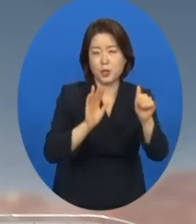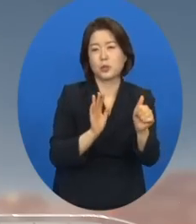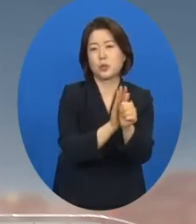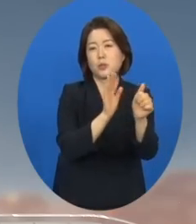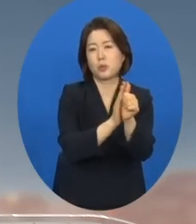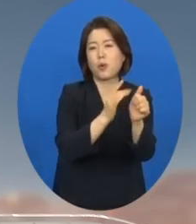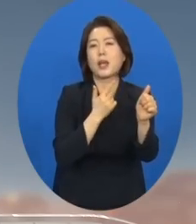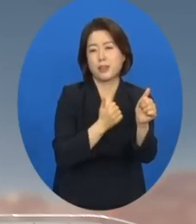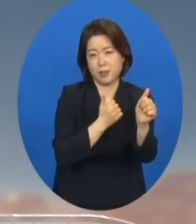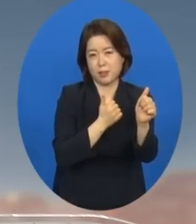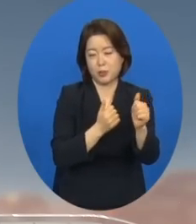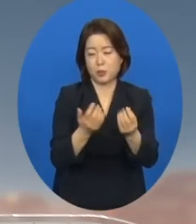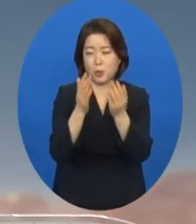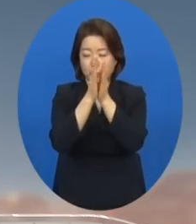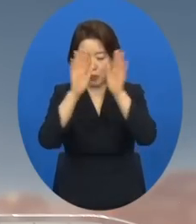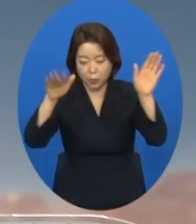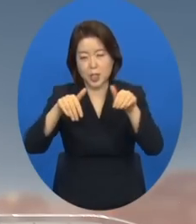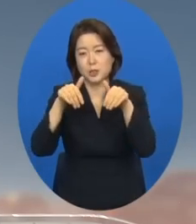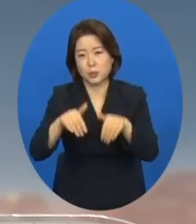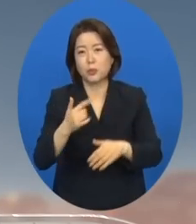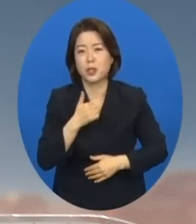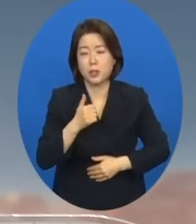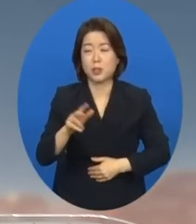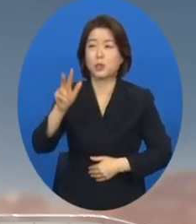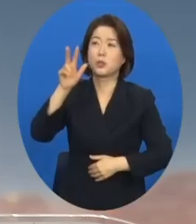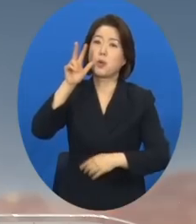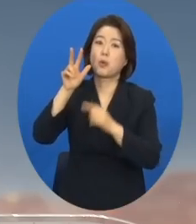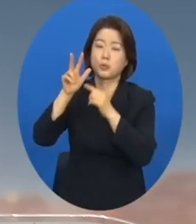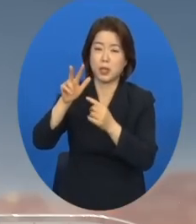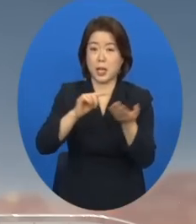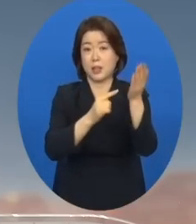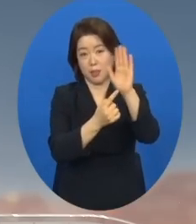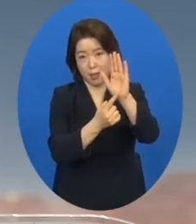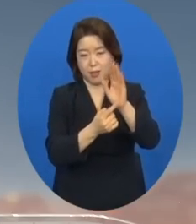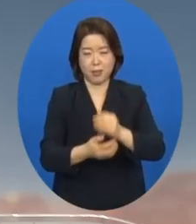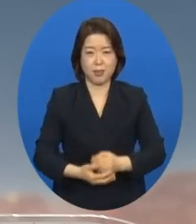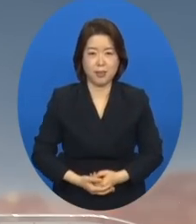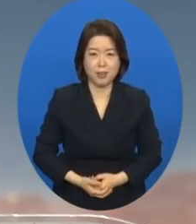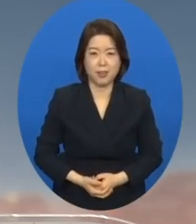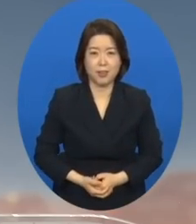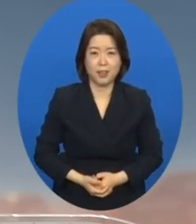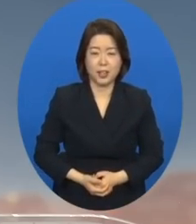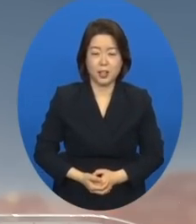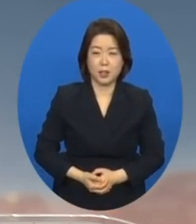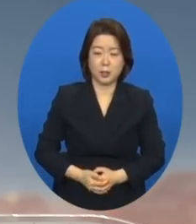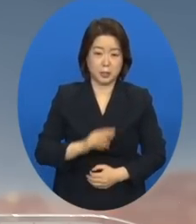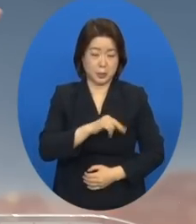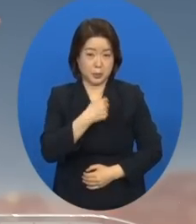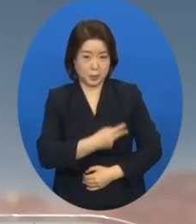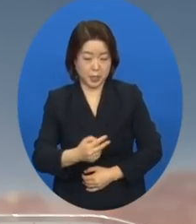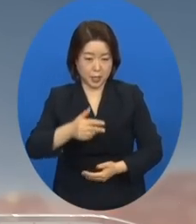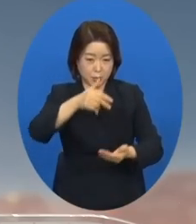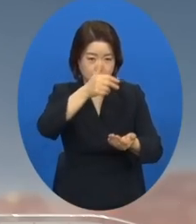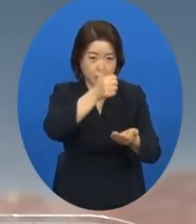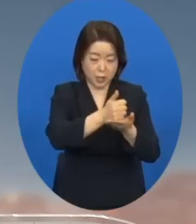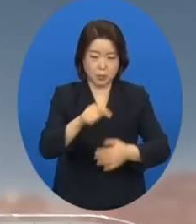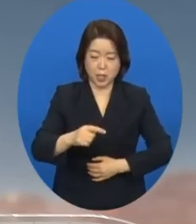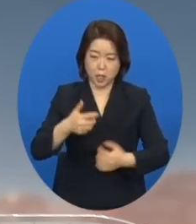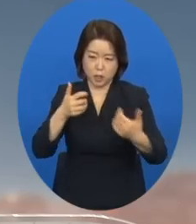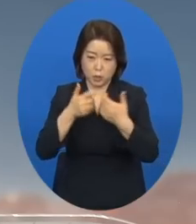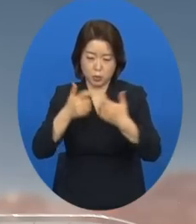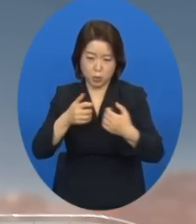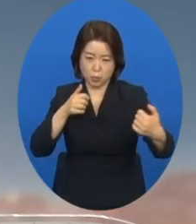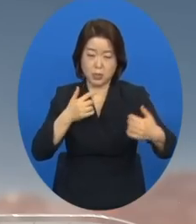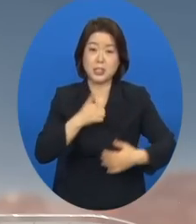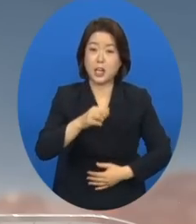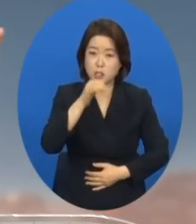도왔던 혹은 모세의 이렇게 표현을 해요 그러니까 어떤 사령관으로서 혹은 어떤 전투에서 싸워본 적이